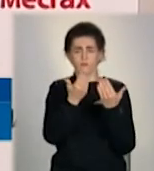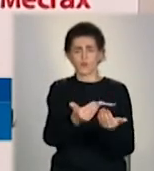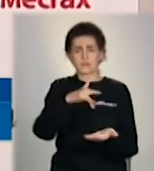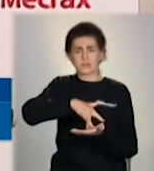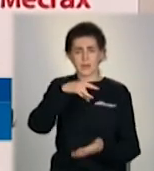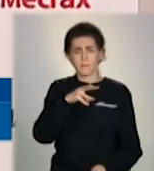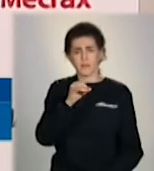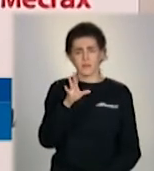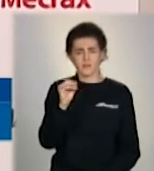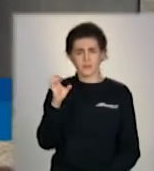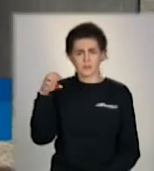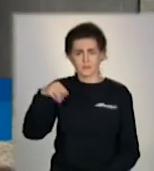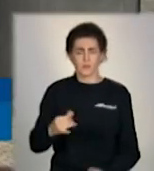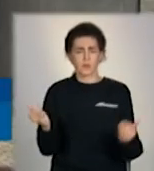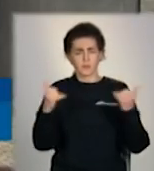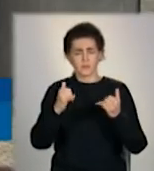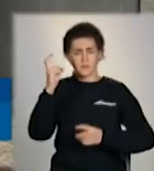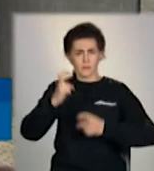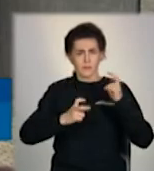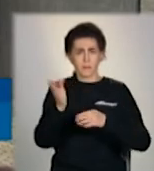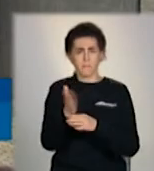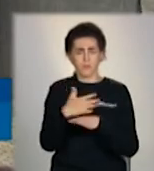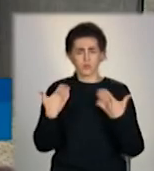«Мединвест» на металургійні комбінати Маріуполя